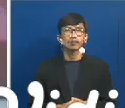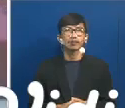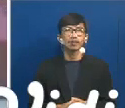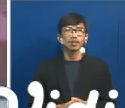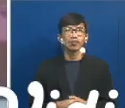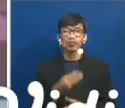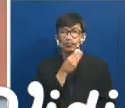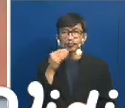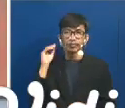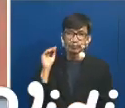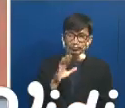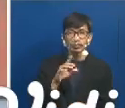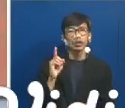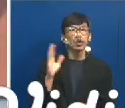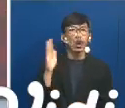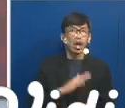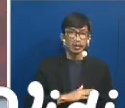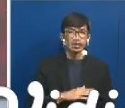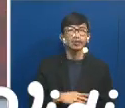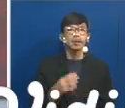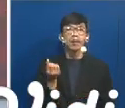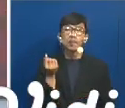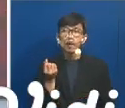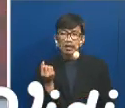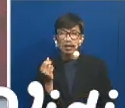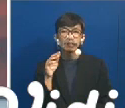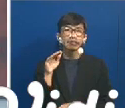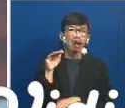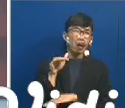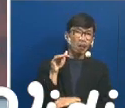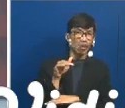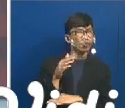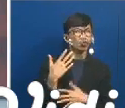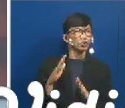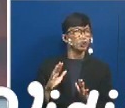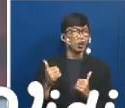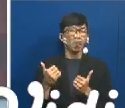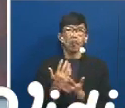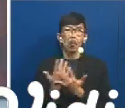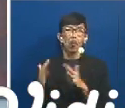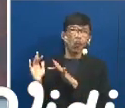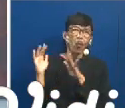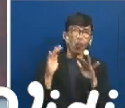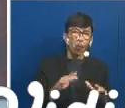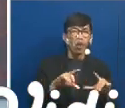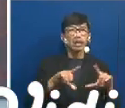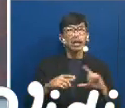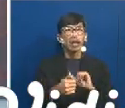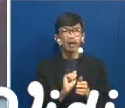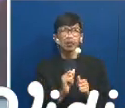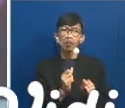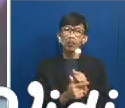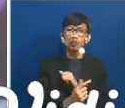Ya, Ramadan tinggal sehari, namun pasar Tanah Abang, Jakarta diserbu pembeli. Tidak hanya itu, tiket mudik juga sudah mulai dibeli